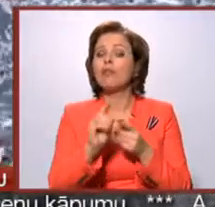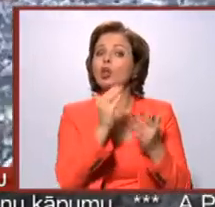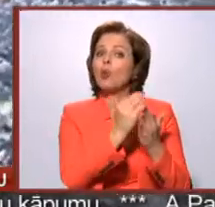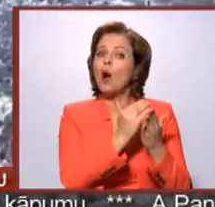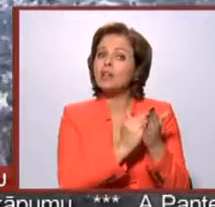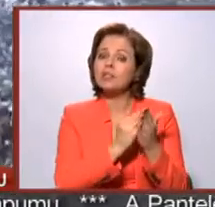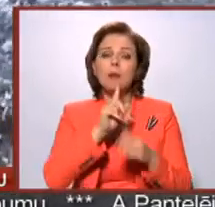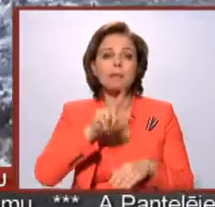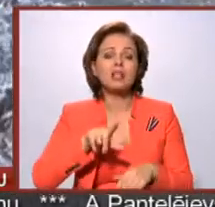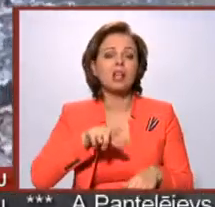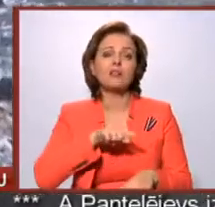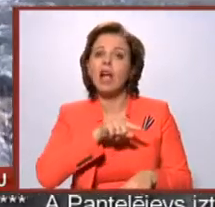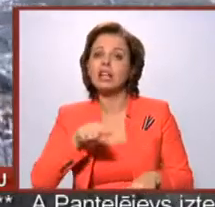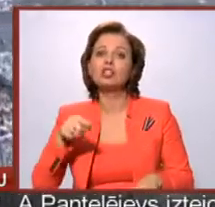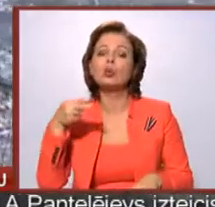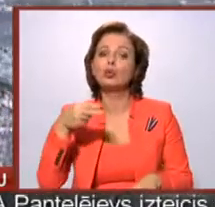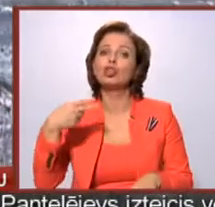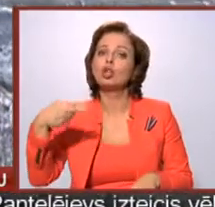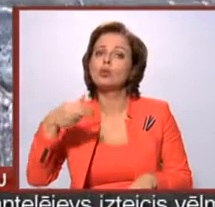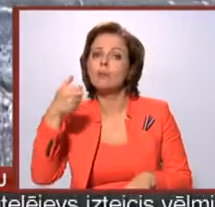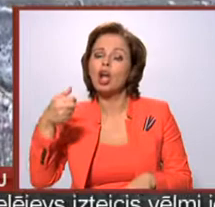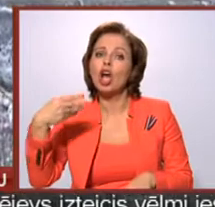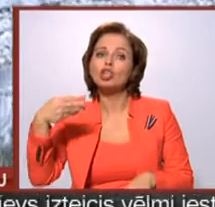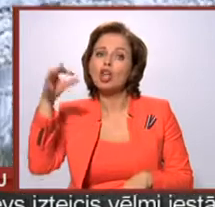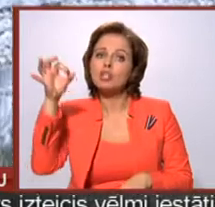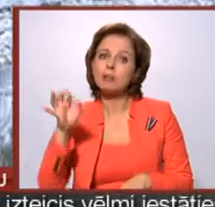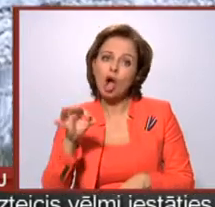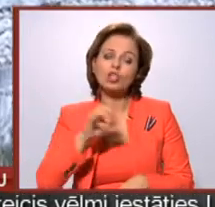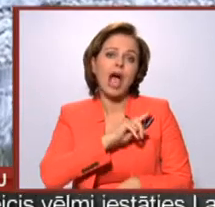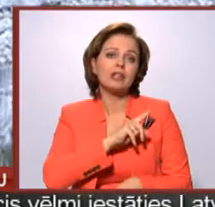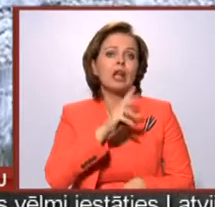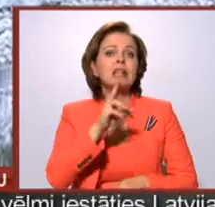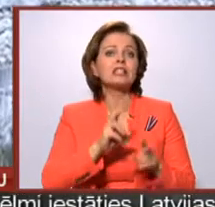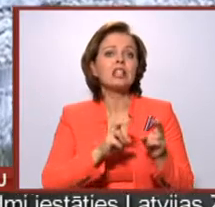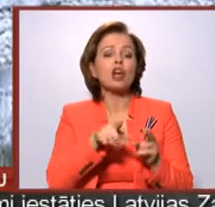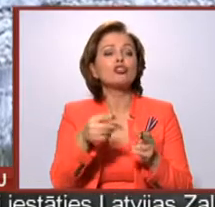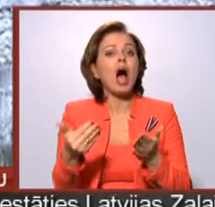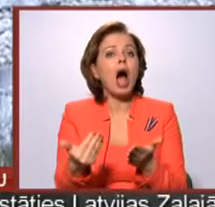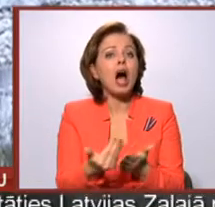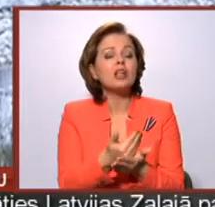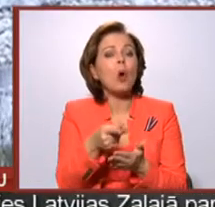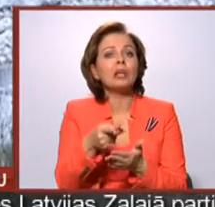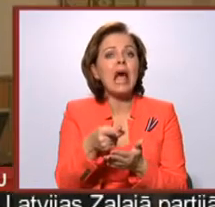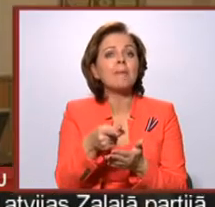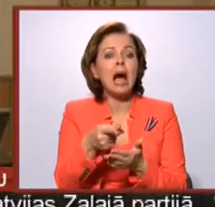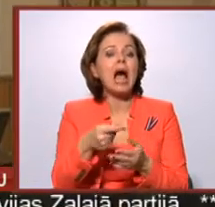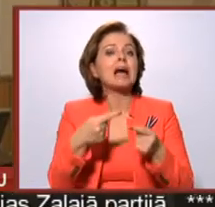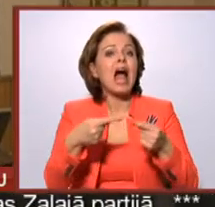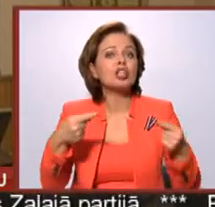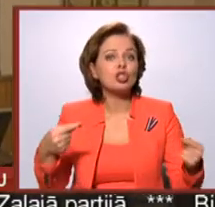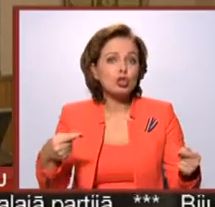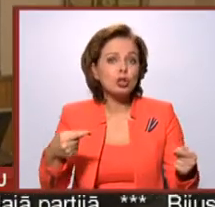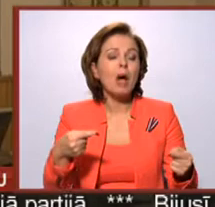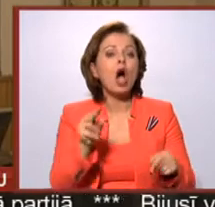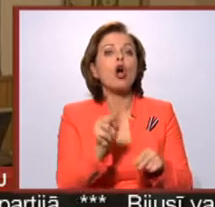lai Latvijā līdz 2020. Gadam 40% enerģijas saražot no atjaunojamiem energoresursiem. Kā apliecina